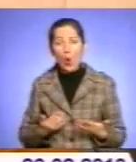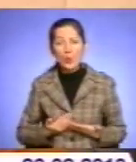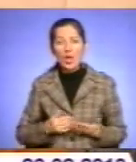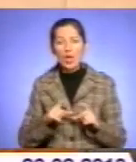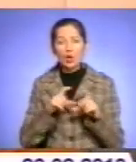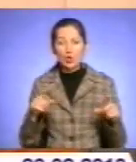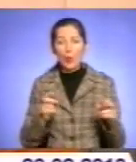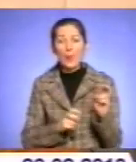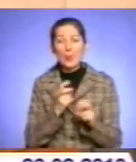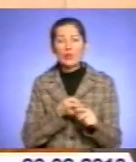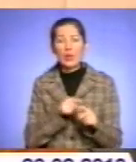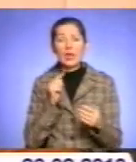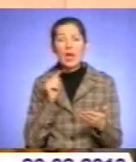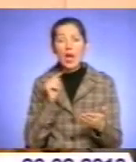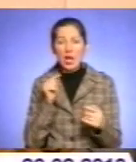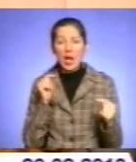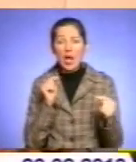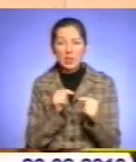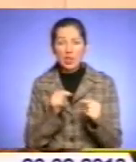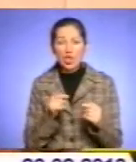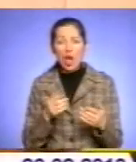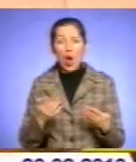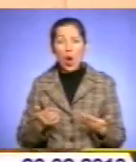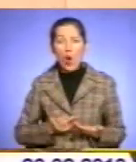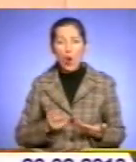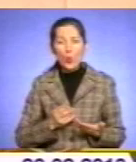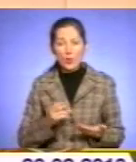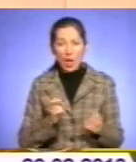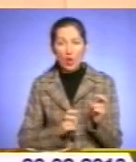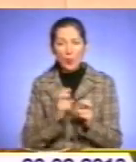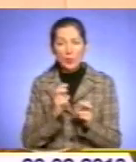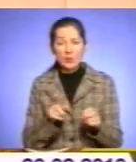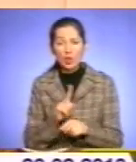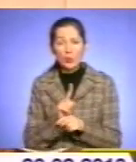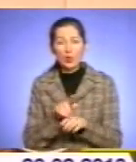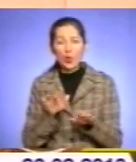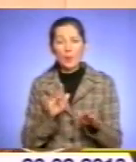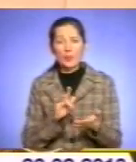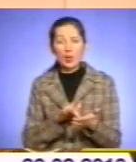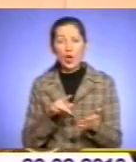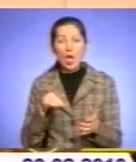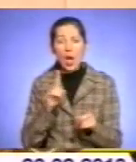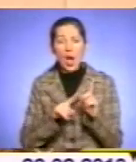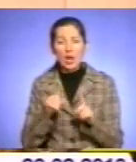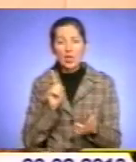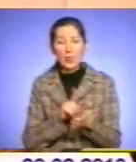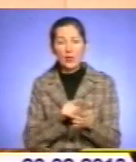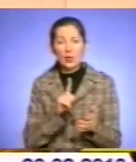Підприємство, яке належить до комунального підприємства Тернопільської обласної ради, повинно за певною